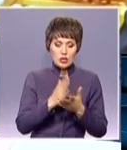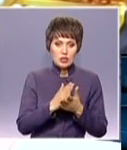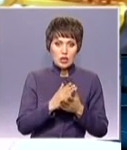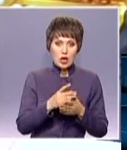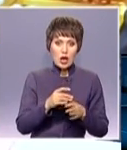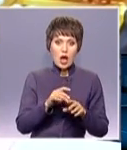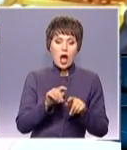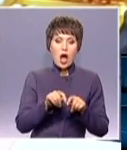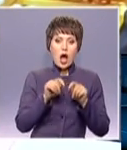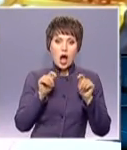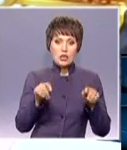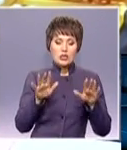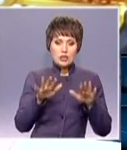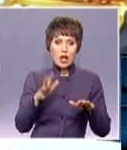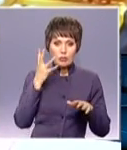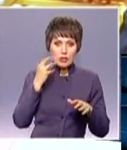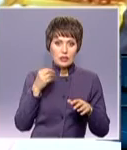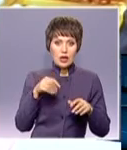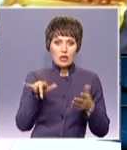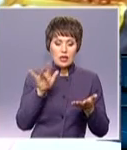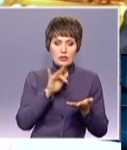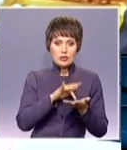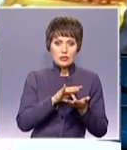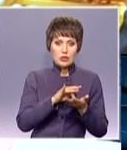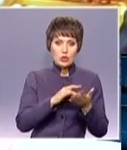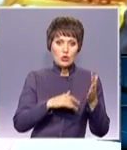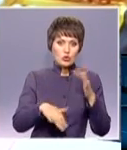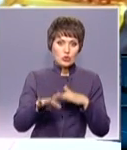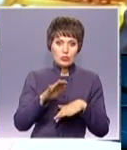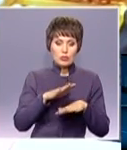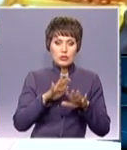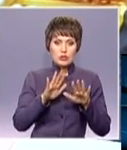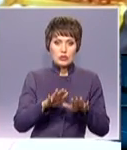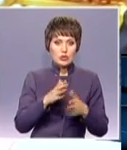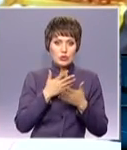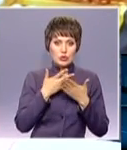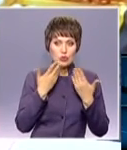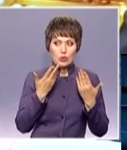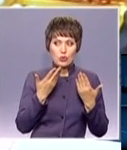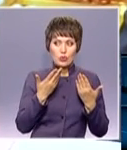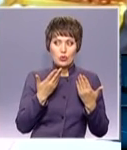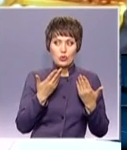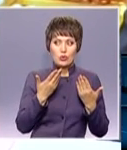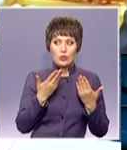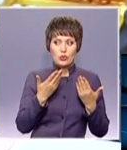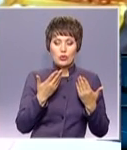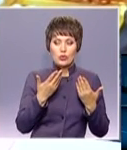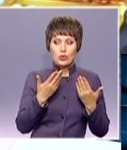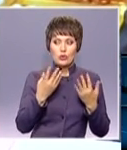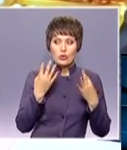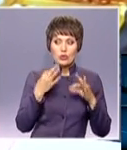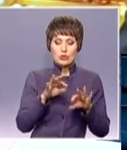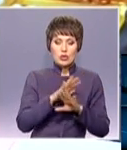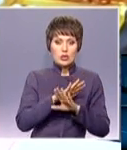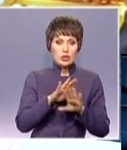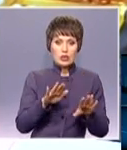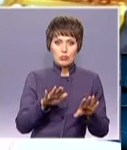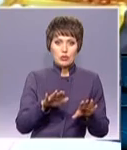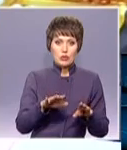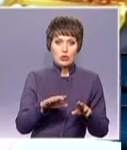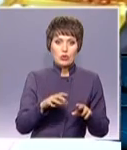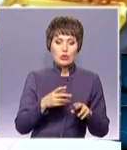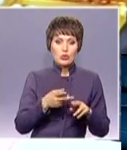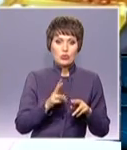жердің барлық жерінде Алматы қаласында шомылатын жер жоқ и рұқсат етілмейді.